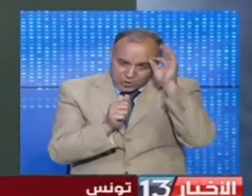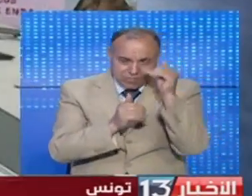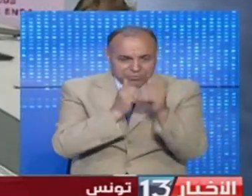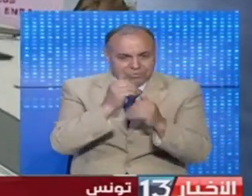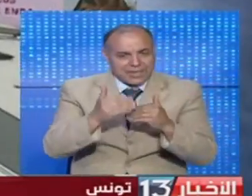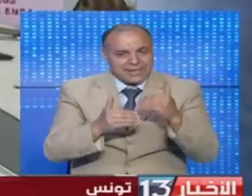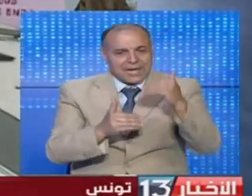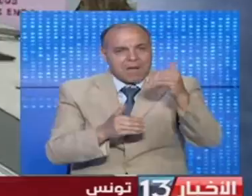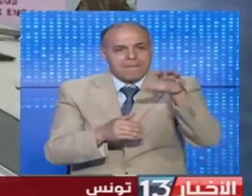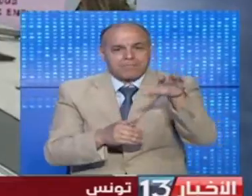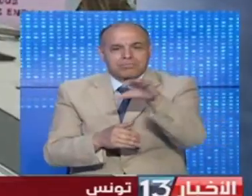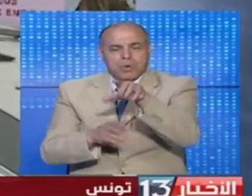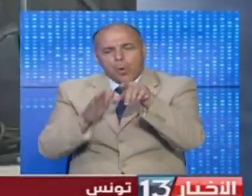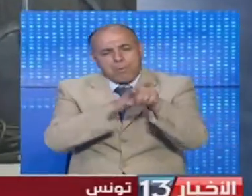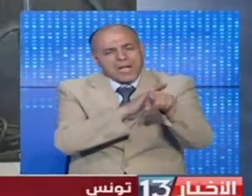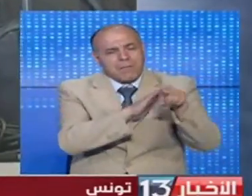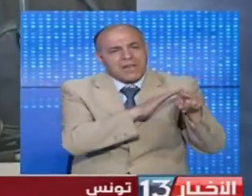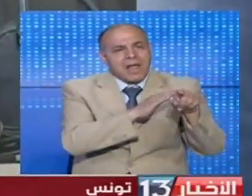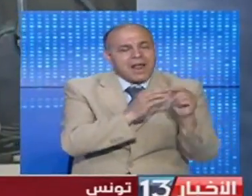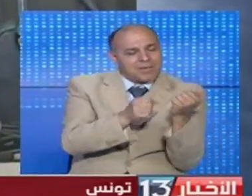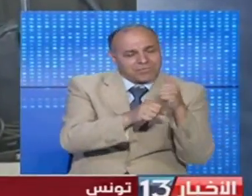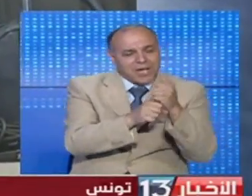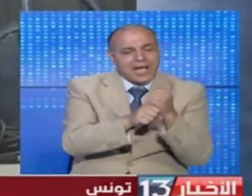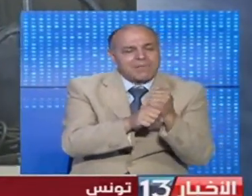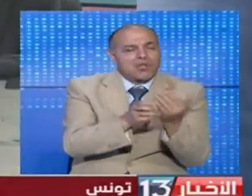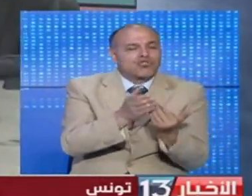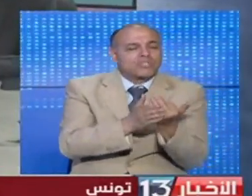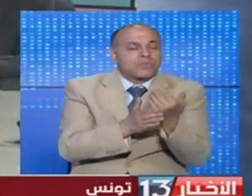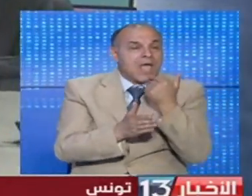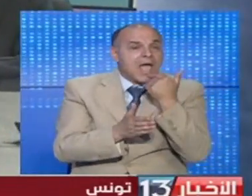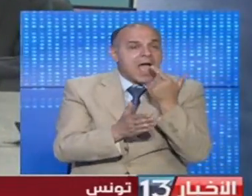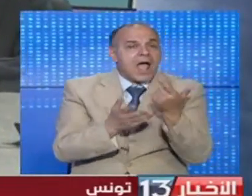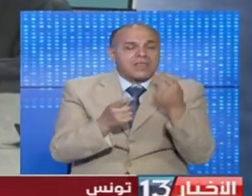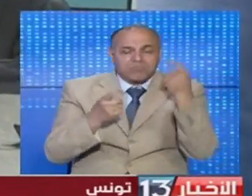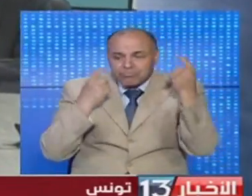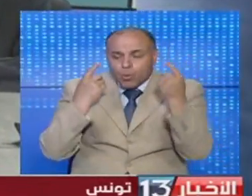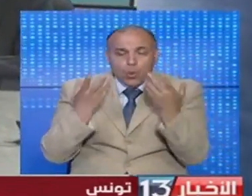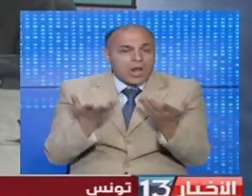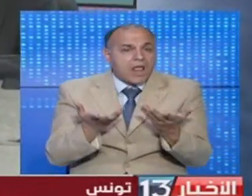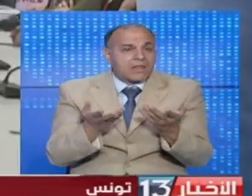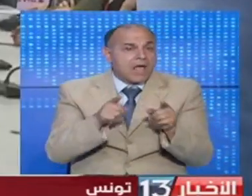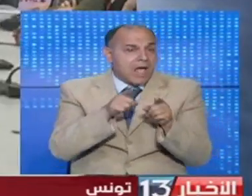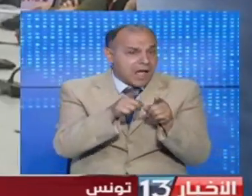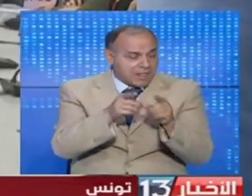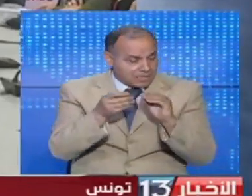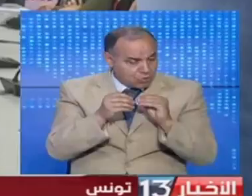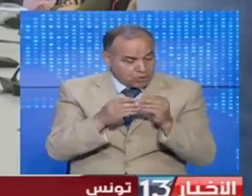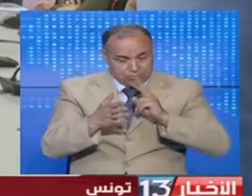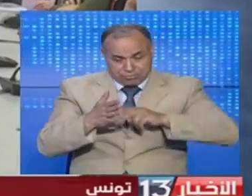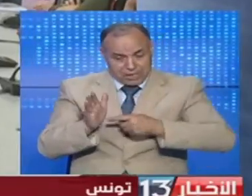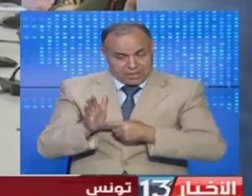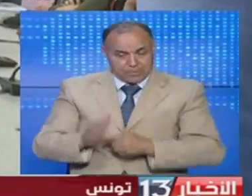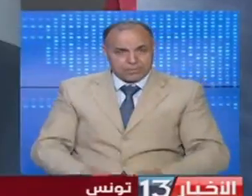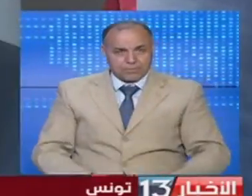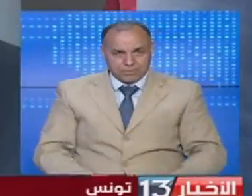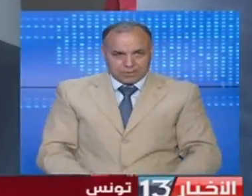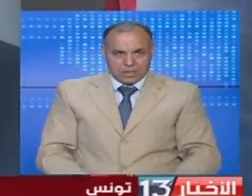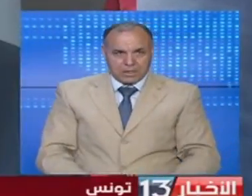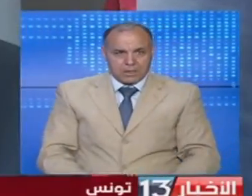التنميه في المناطق الداخليه لخلق مواطن الشغل هو الهاجس المشترك للمدينه على هذه الاتفاقيه